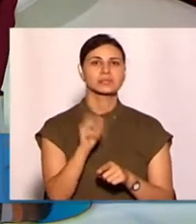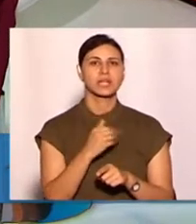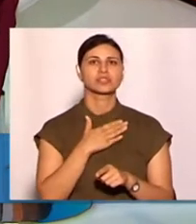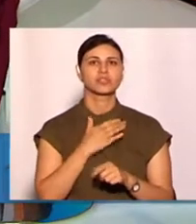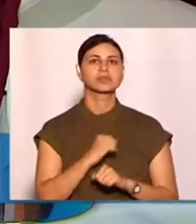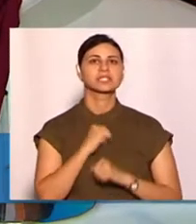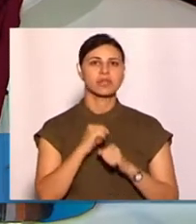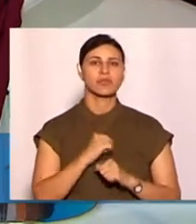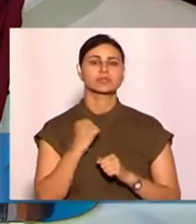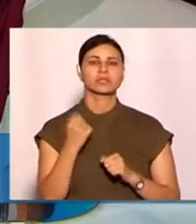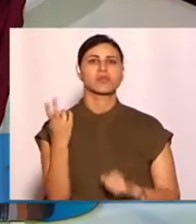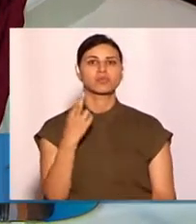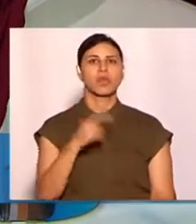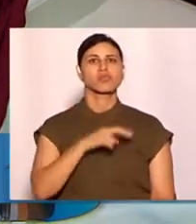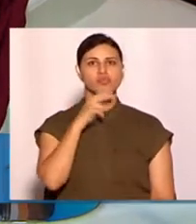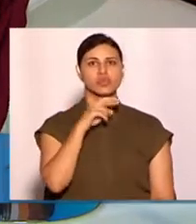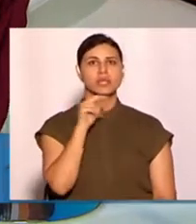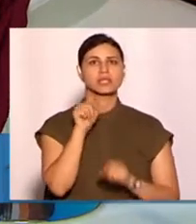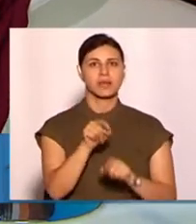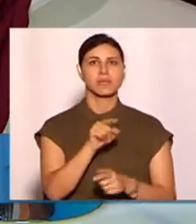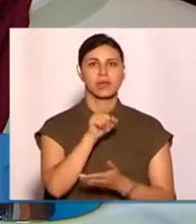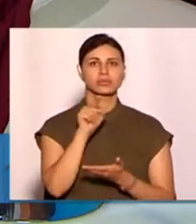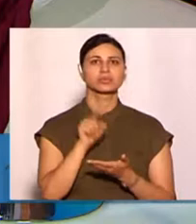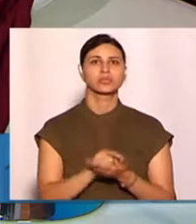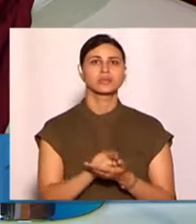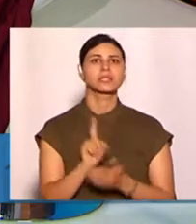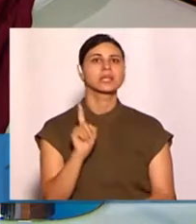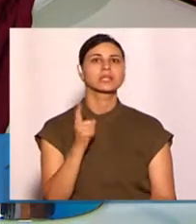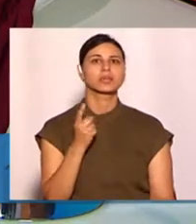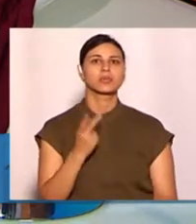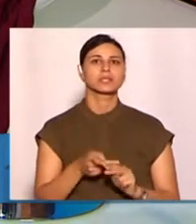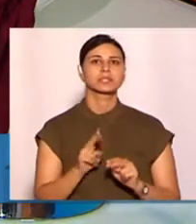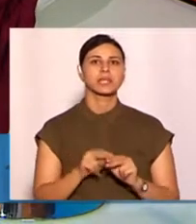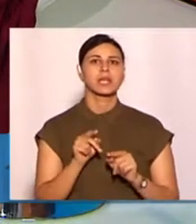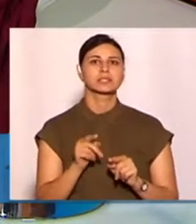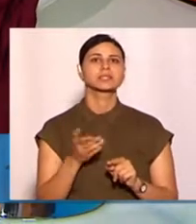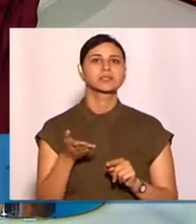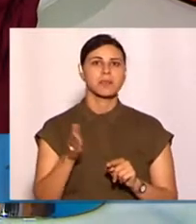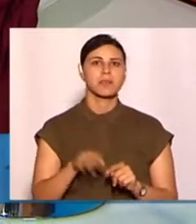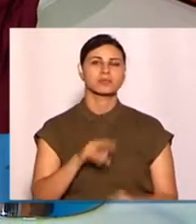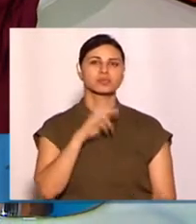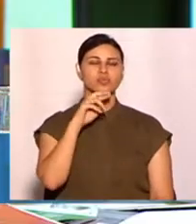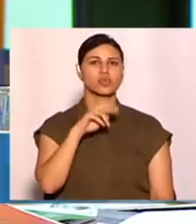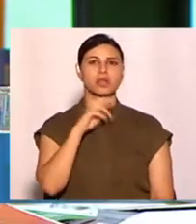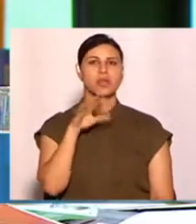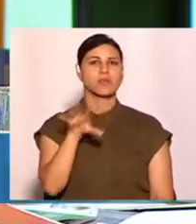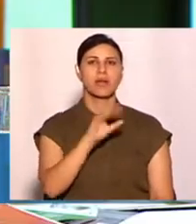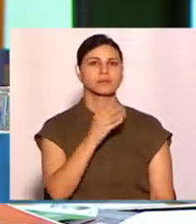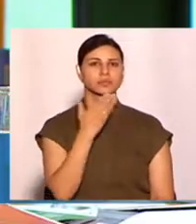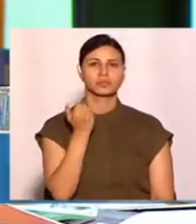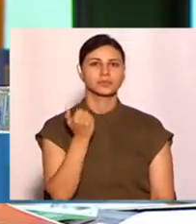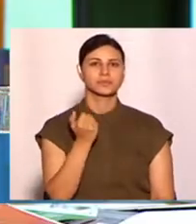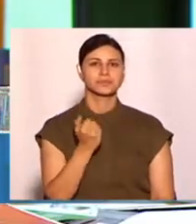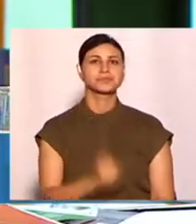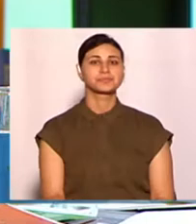ჩვენი მცდელობისა, გავამახვილოთ სწორედ ამ ნიშნებზე ყურადღება, რატომღაც ეს ნიშნები მაინც ყურადღების მიღმა რჩება.